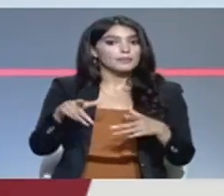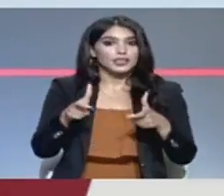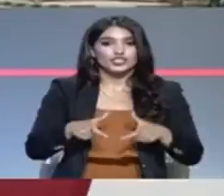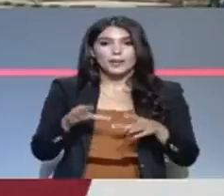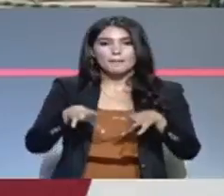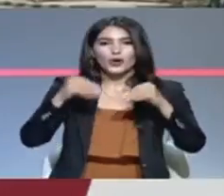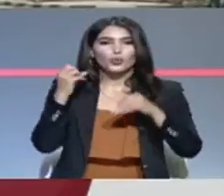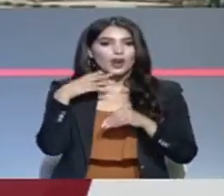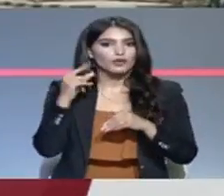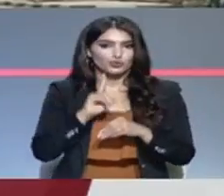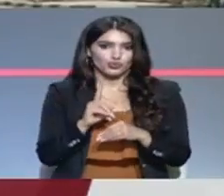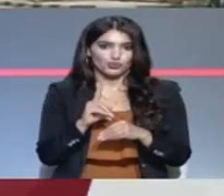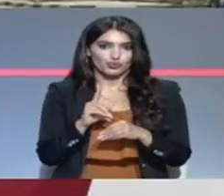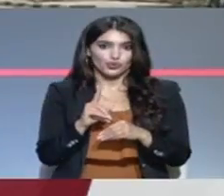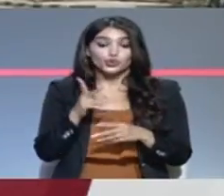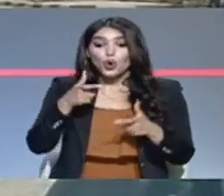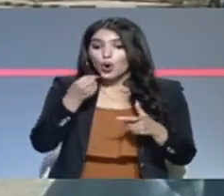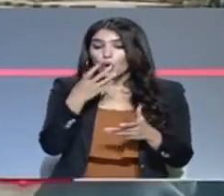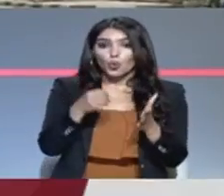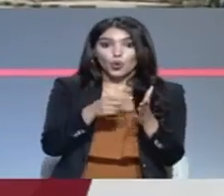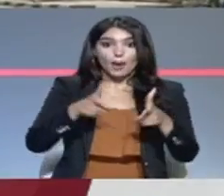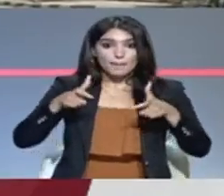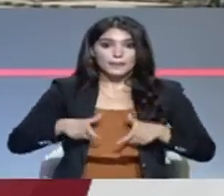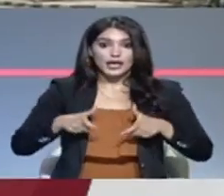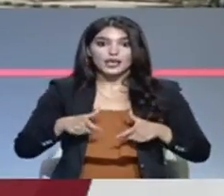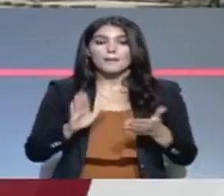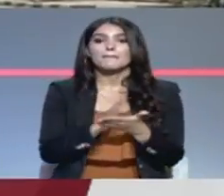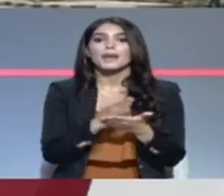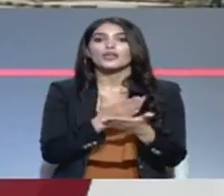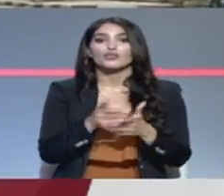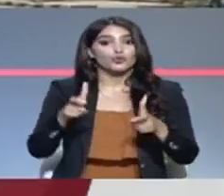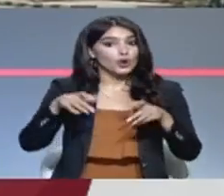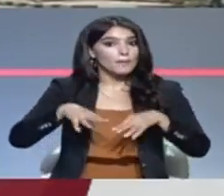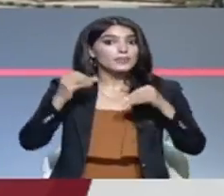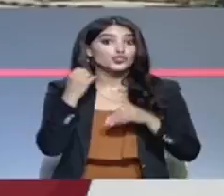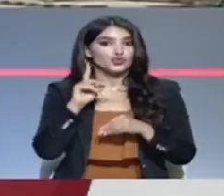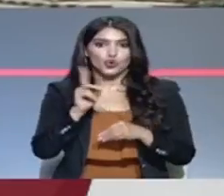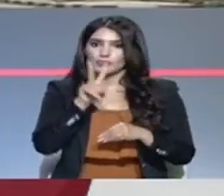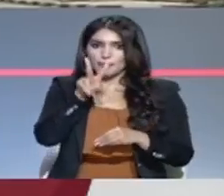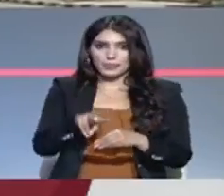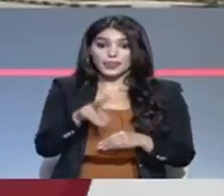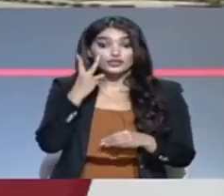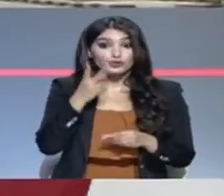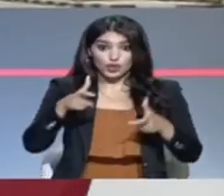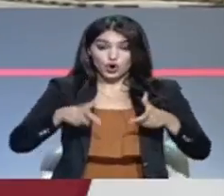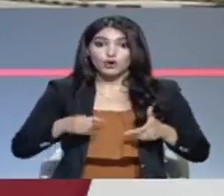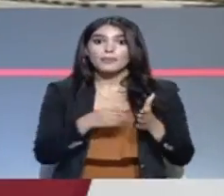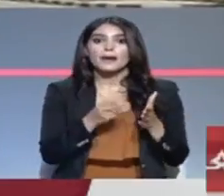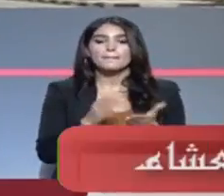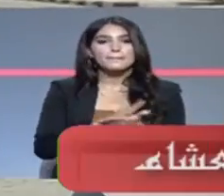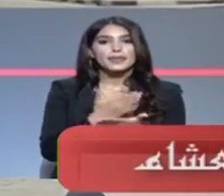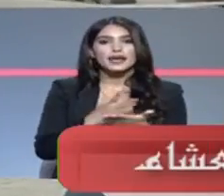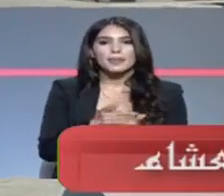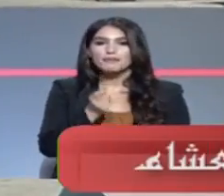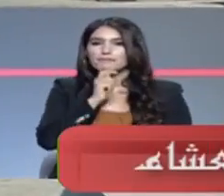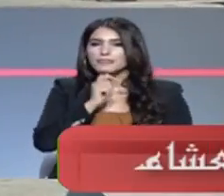الجبس. يقولوا أن النسخة راهي كانت من الجبس، مش صحيح. أنا شخصيا رأيت النسخة من نحاس،